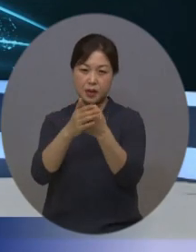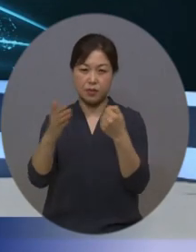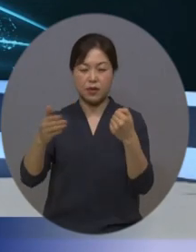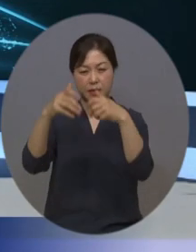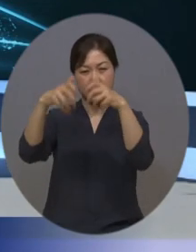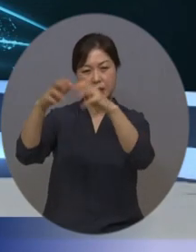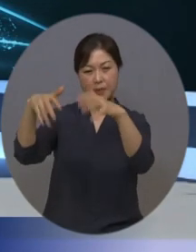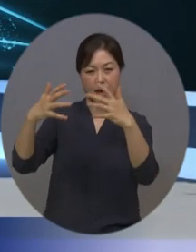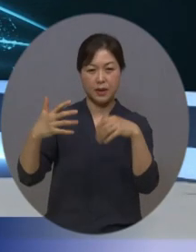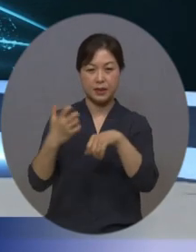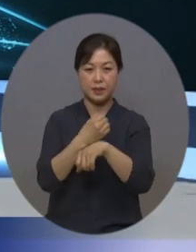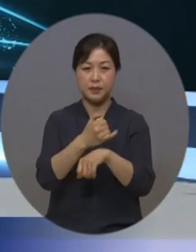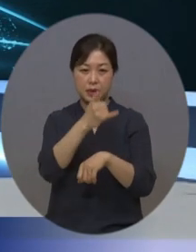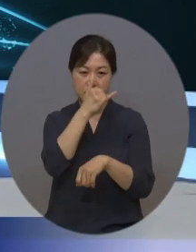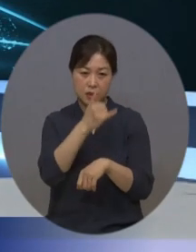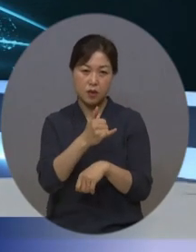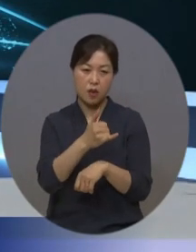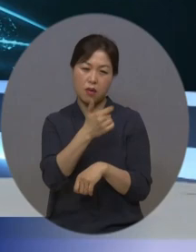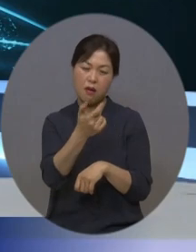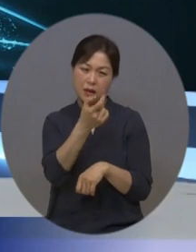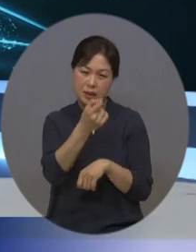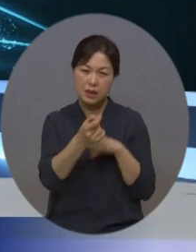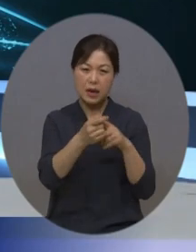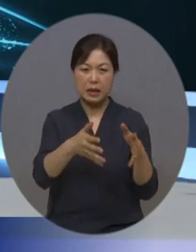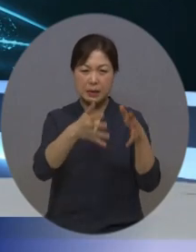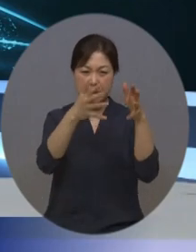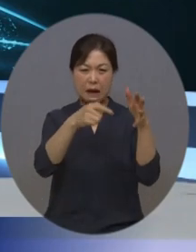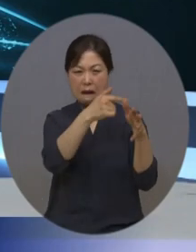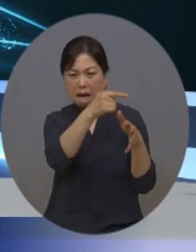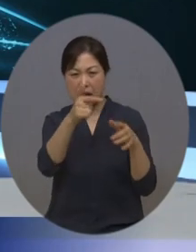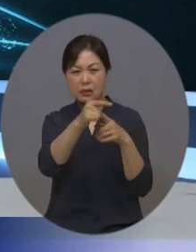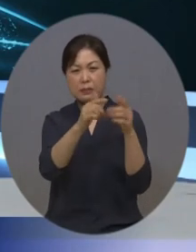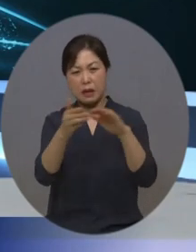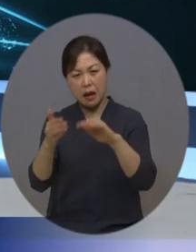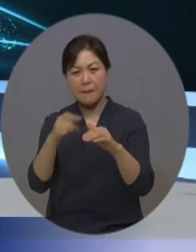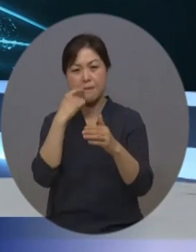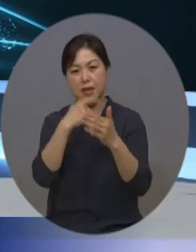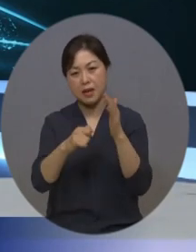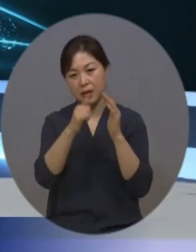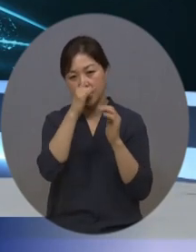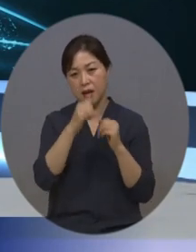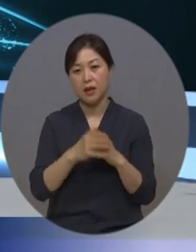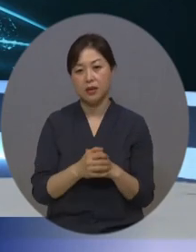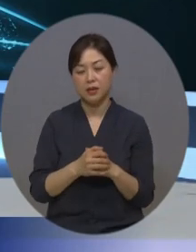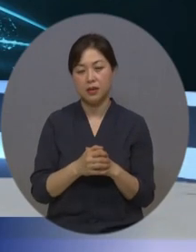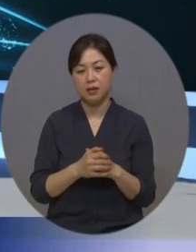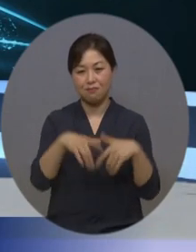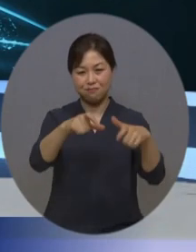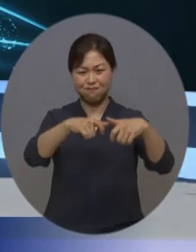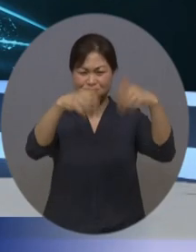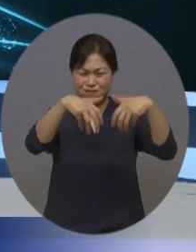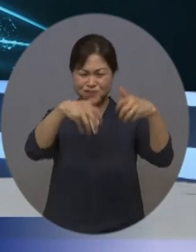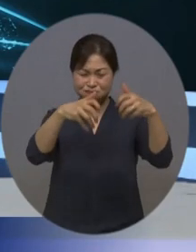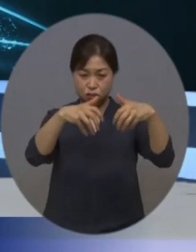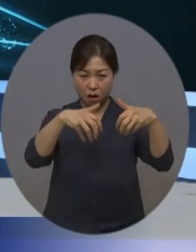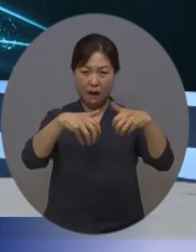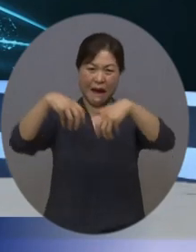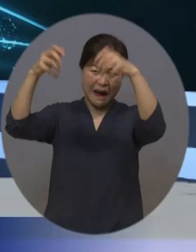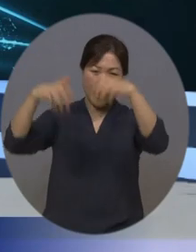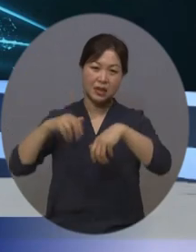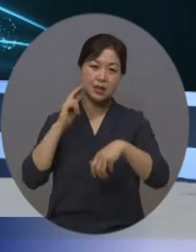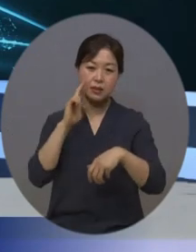몰아치며 크고 작은 시설물 피해가 잇따르고 있는데요 잦은 국지성 후에 포구 까지 이어지면서